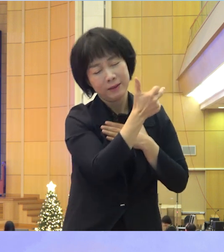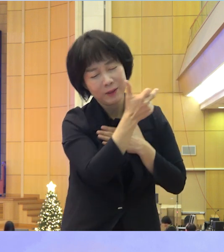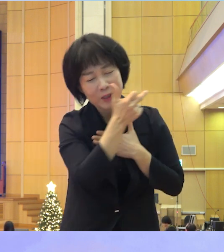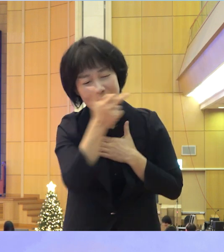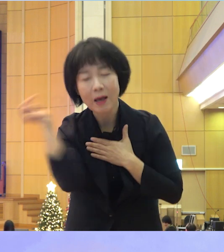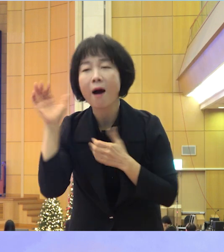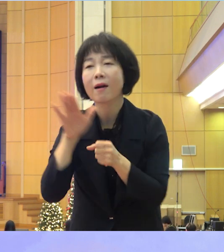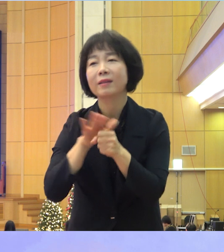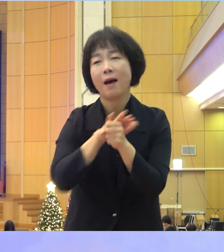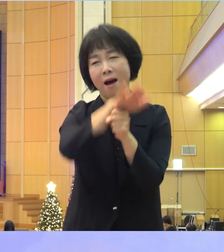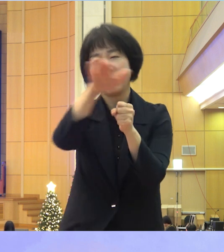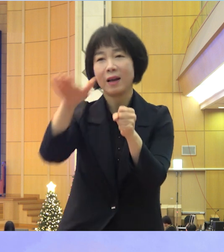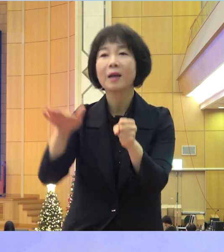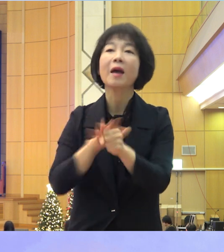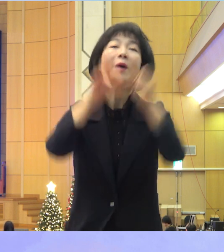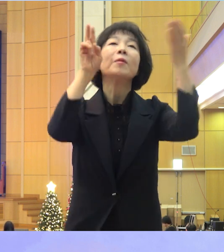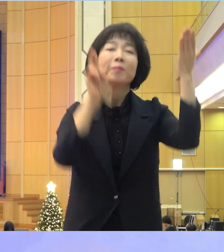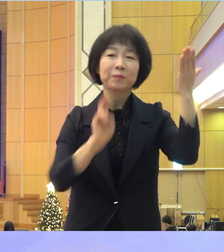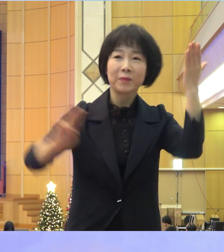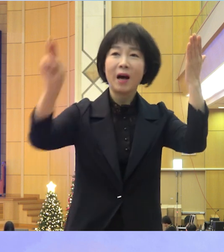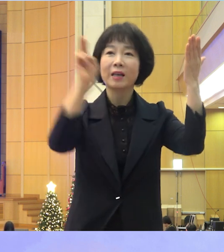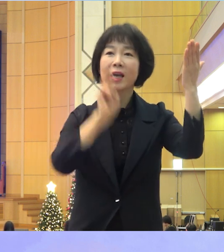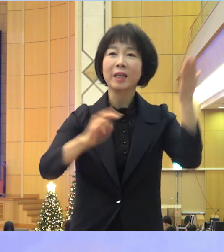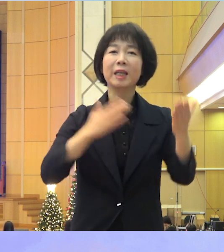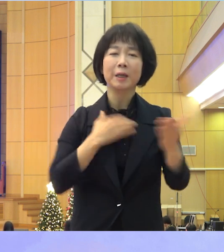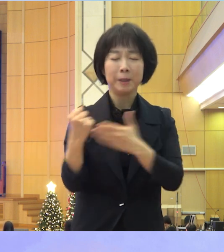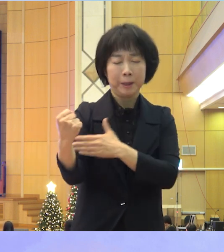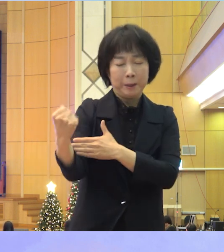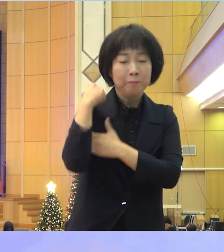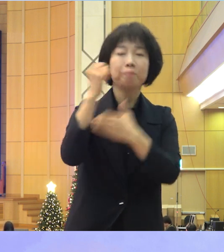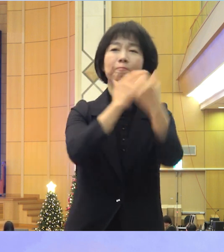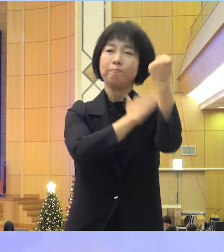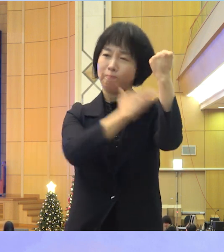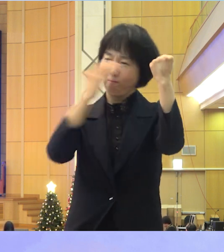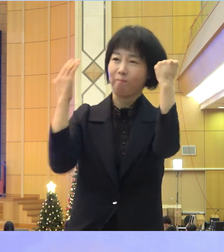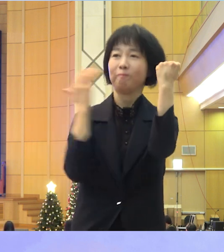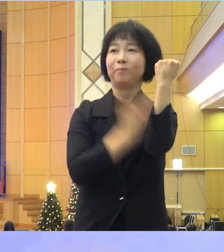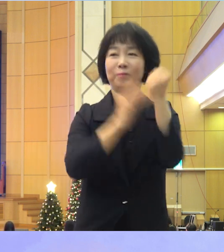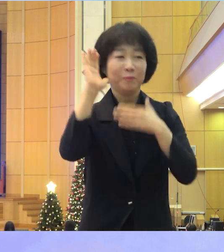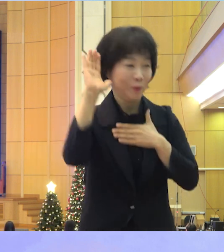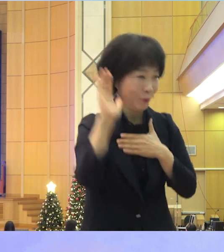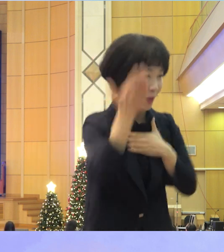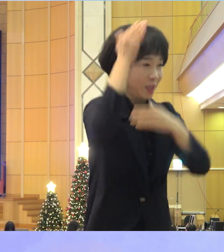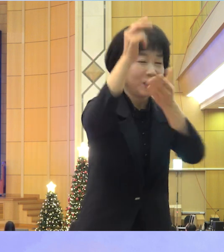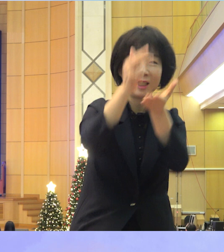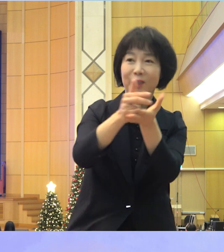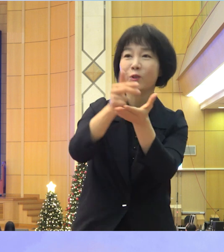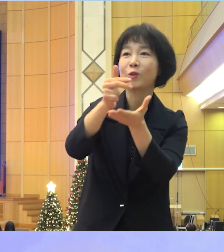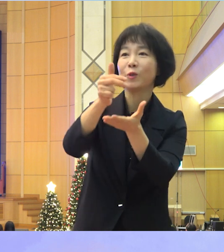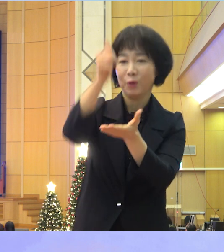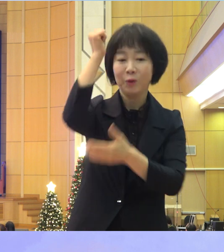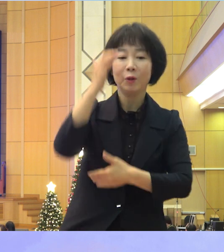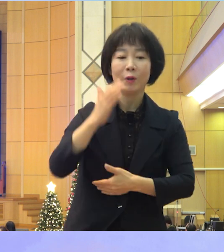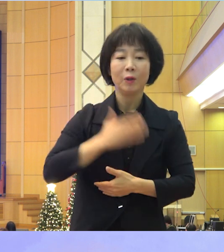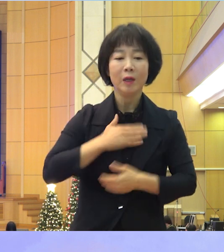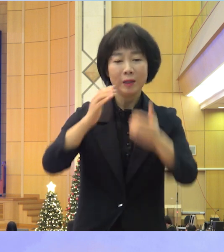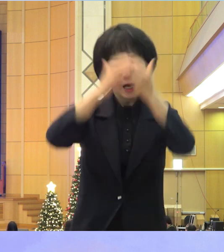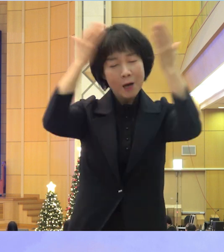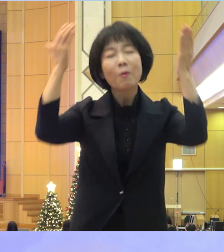주님의 크신 사랑 찬양해. 나의 힘과 능력이 되신